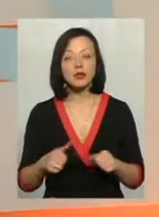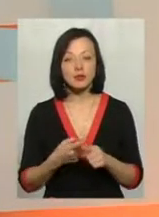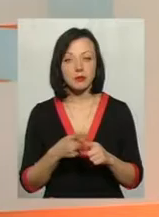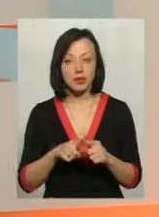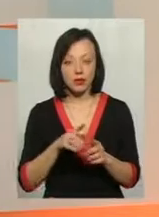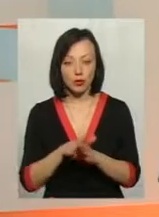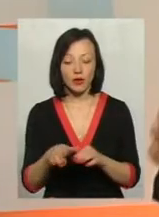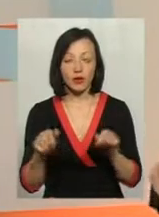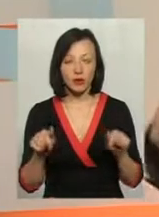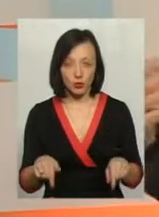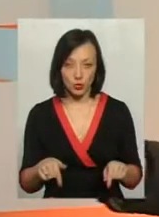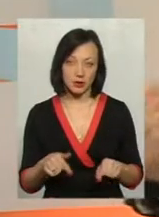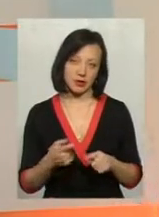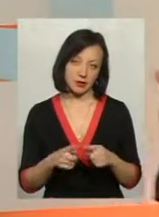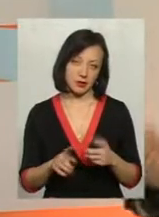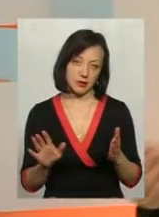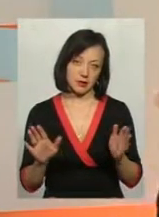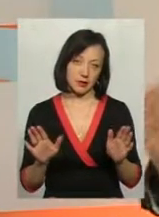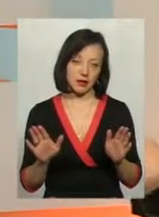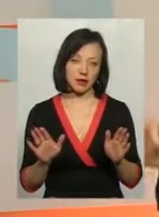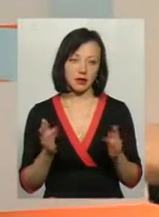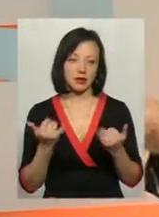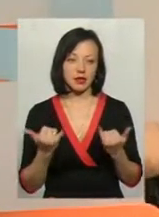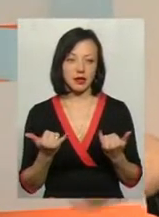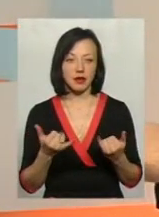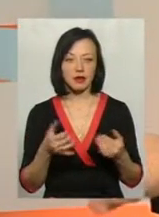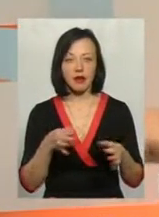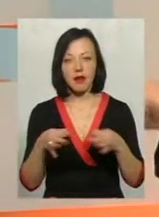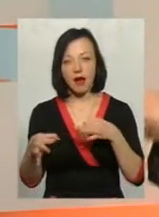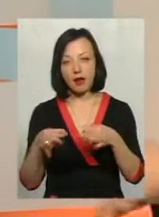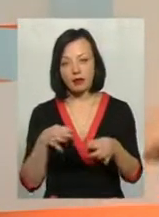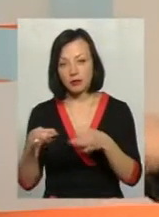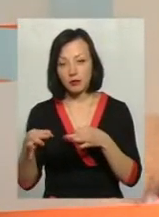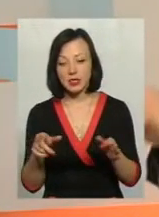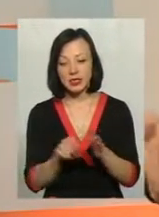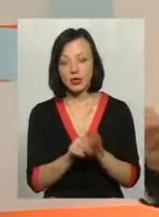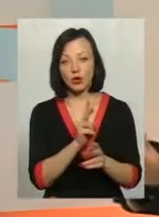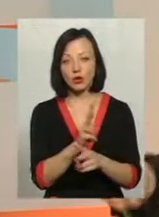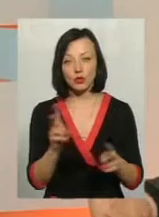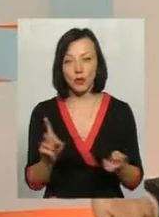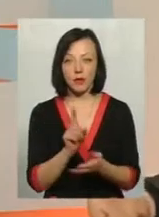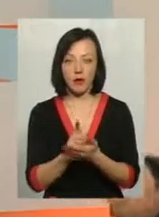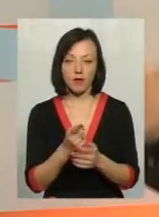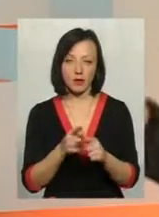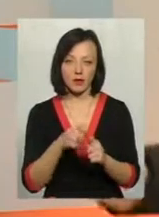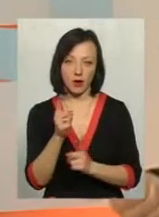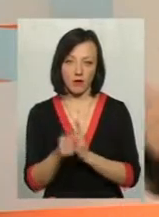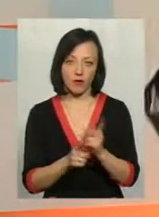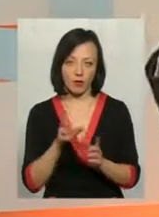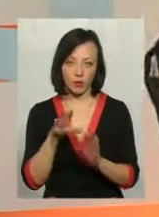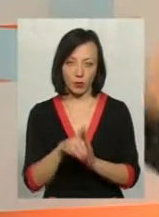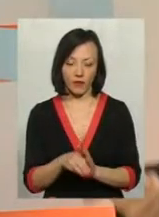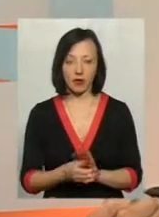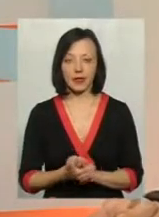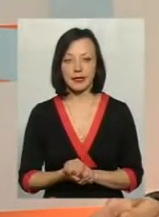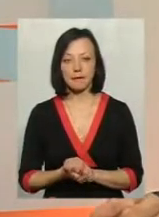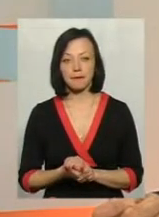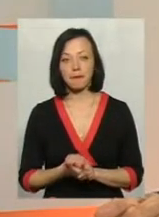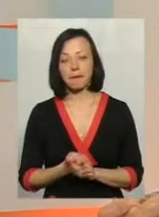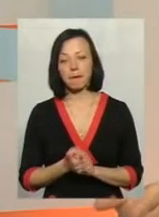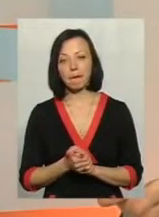реалізувати тут, це ми вже, власне, радимось безпосередньо з тими, хто мав би цю реформу реалізовувати. Зокрема,